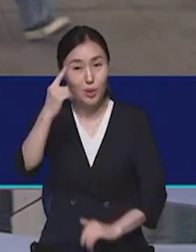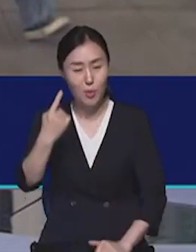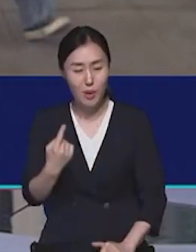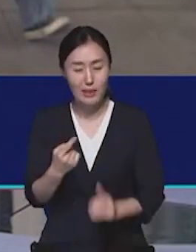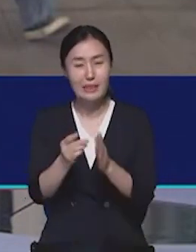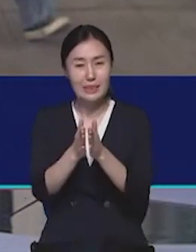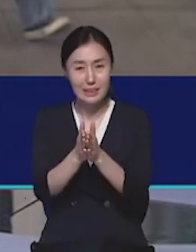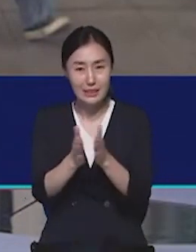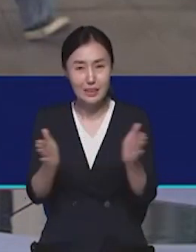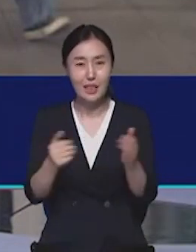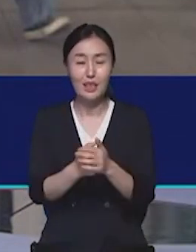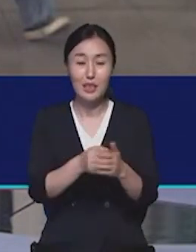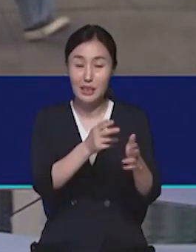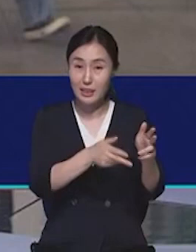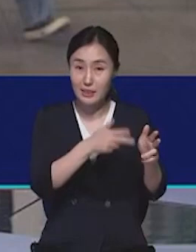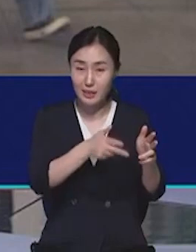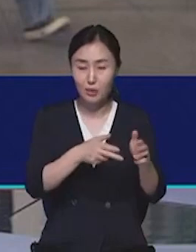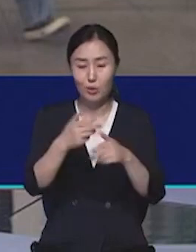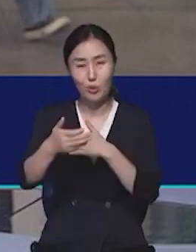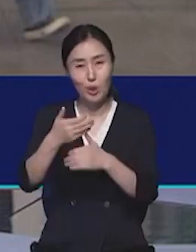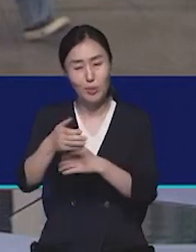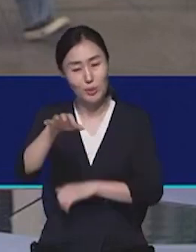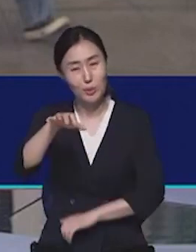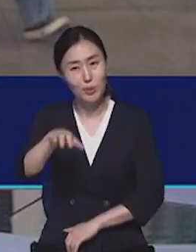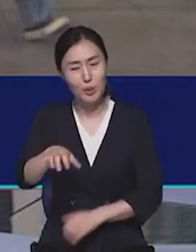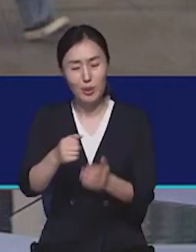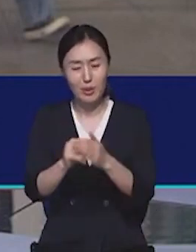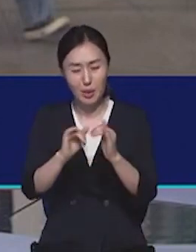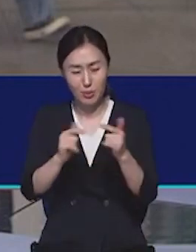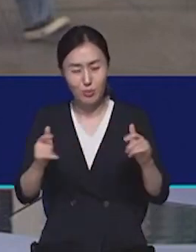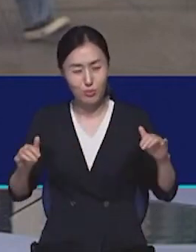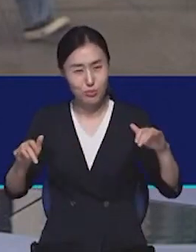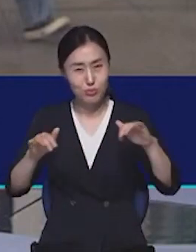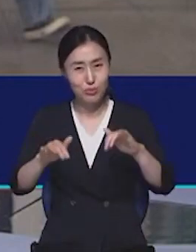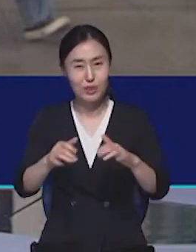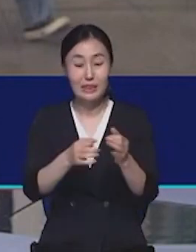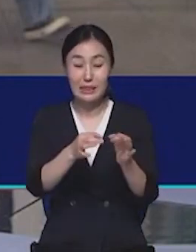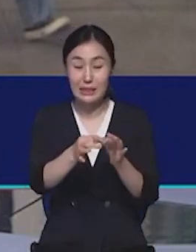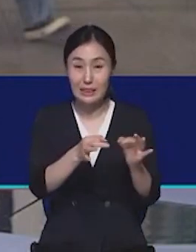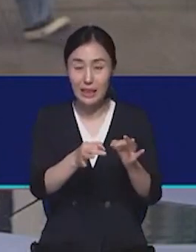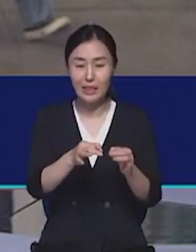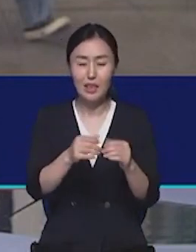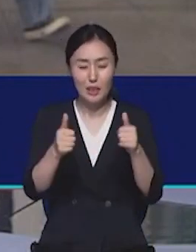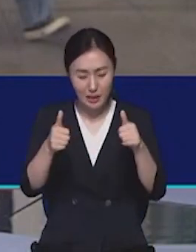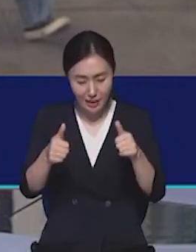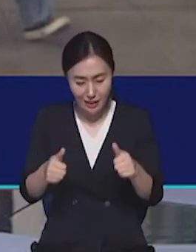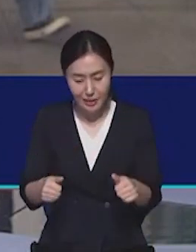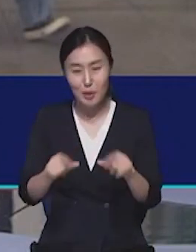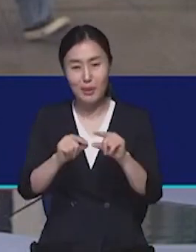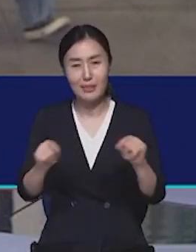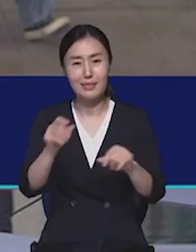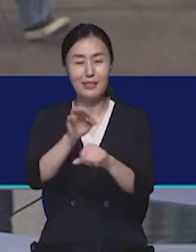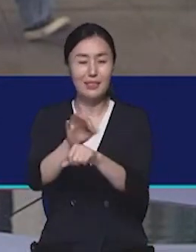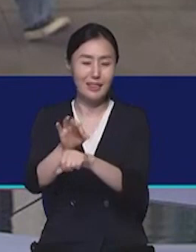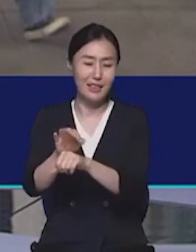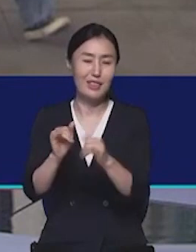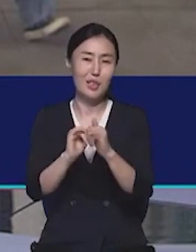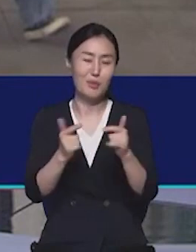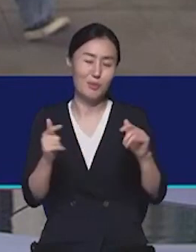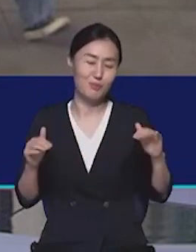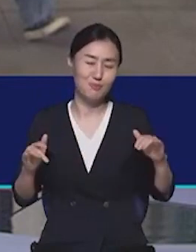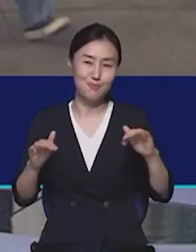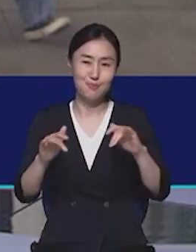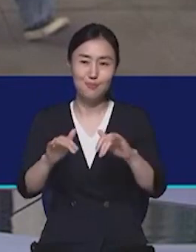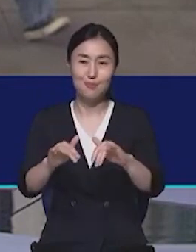시작되면서 기차역과 터미널은 하루종일 북적였고 전통시장에도 차례상을 준비하려는 발길이 이어졌습니다 조윤정